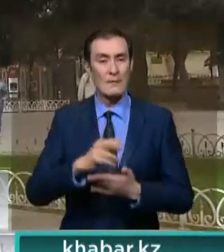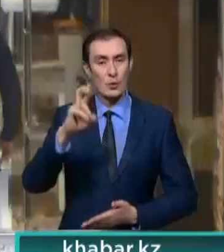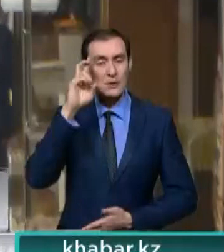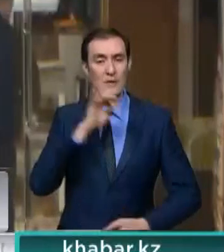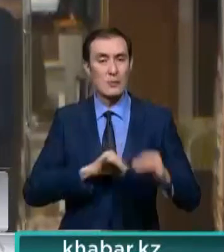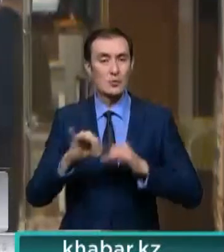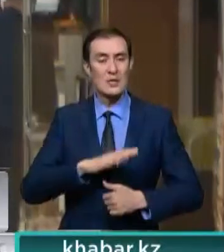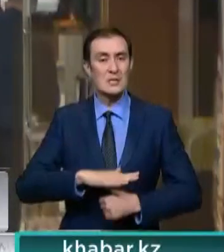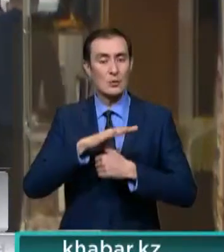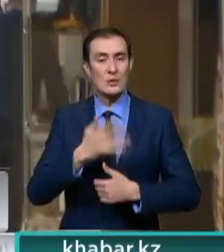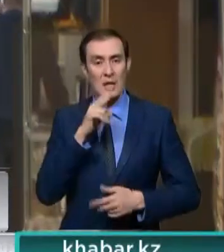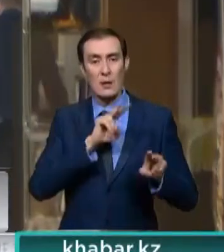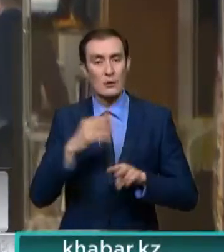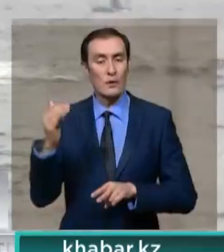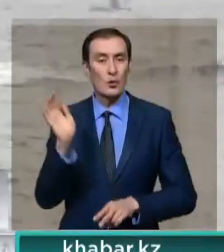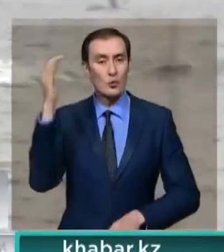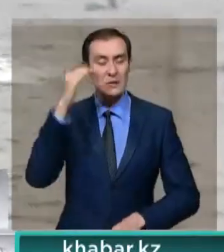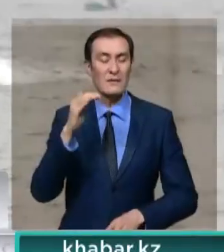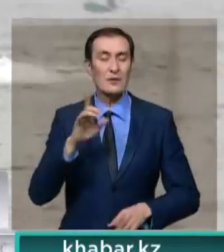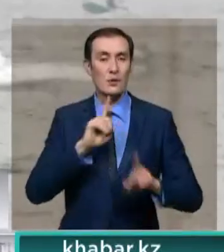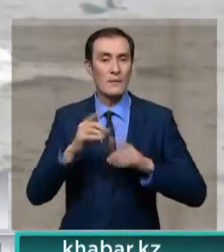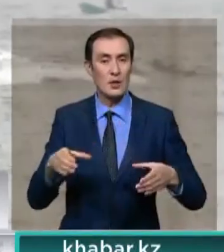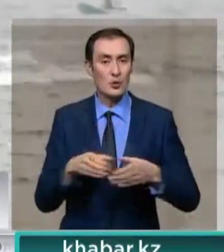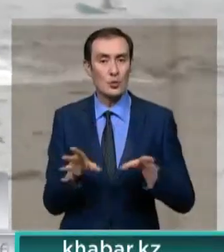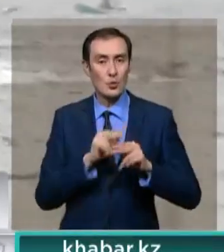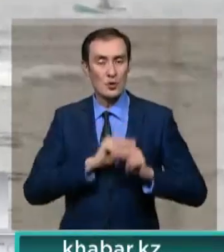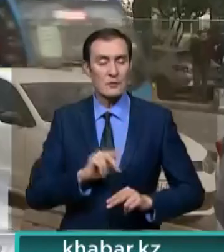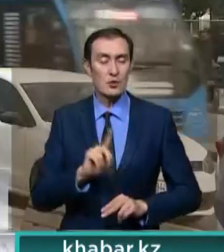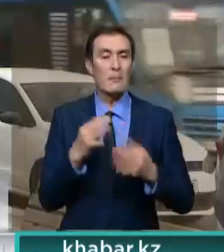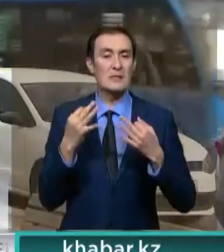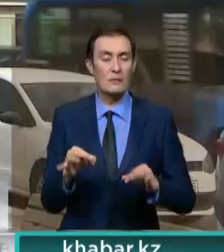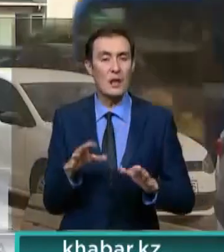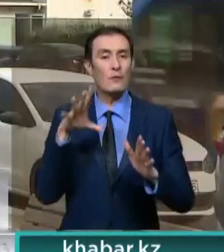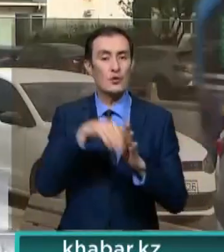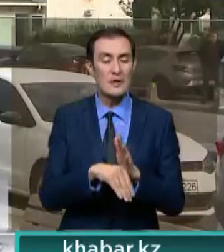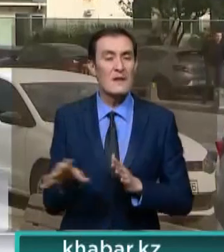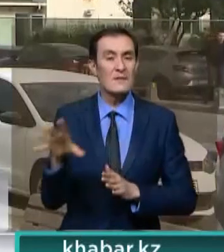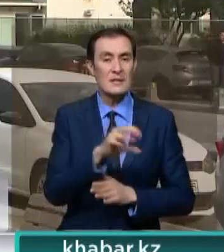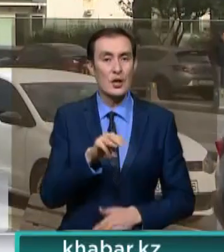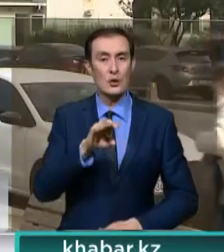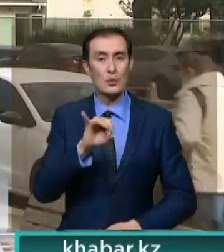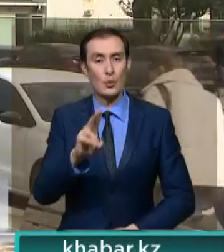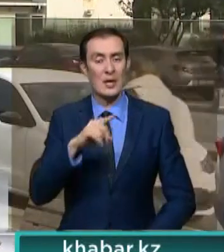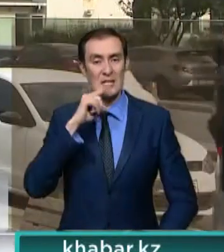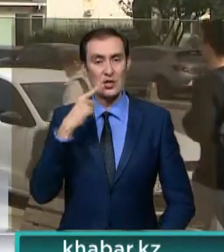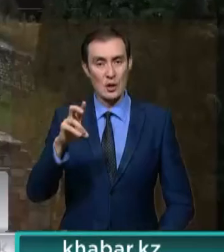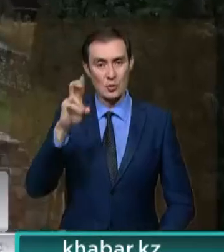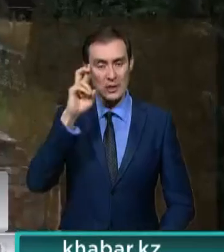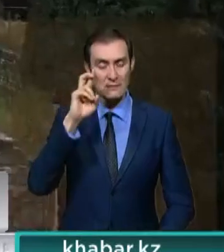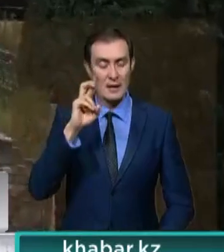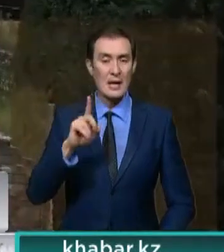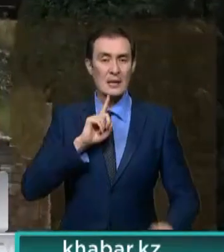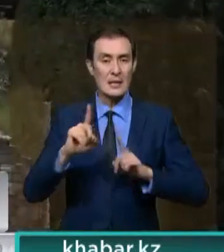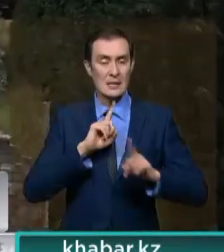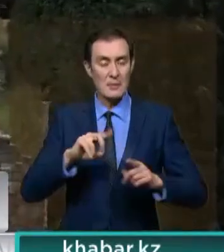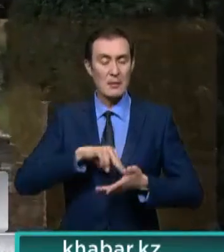обсудят статус наблюдателя Туркменистана в Совете сотрудничества, что позволит охватить все тюркоязычные государства. На